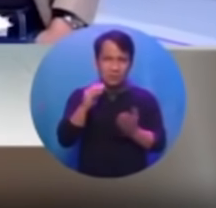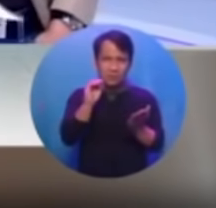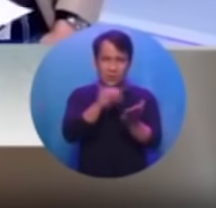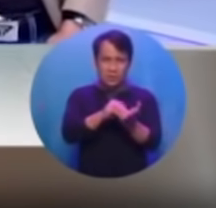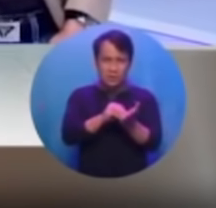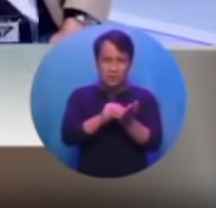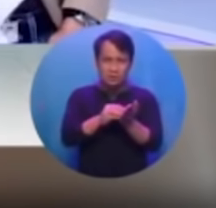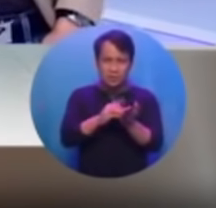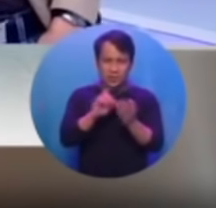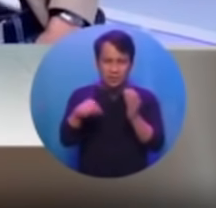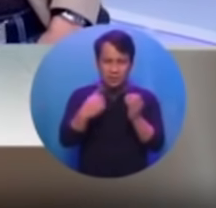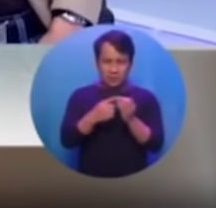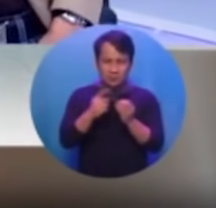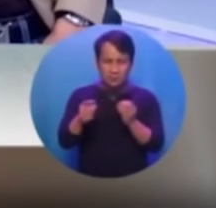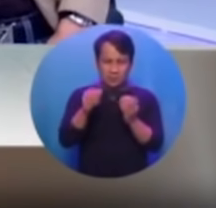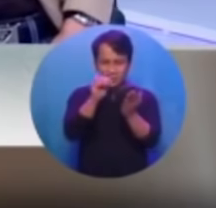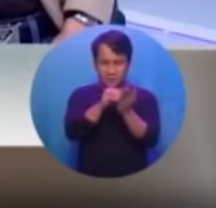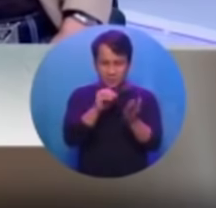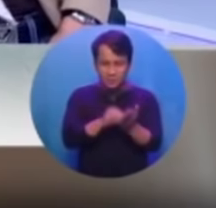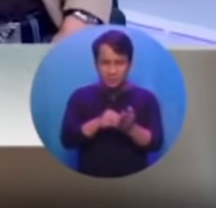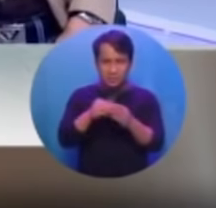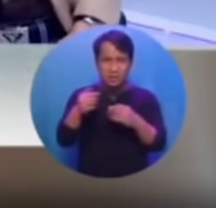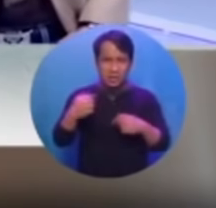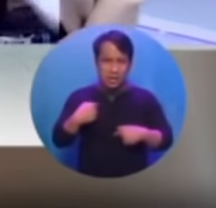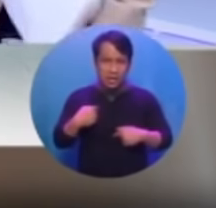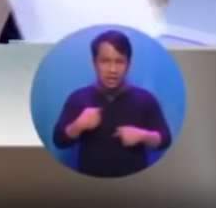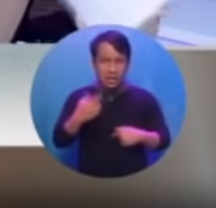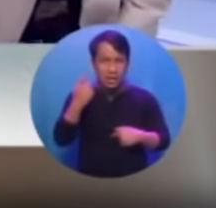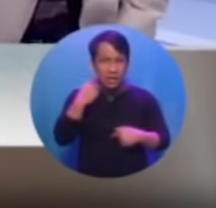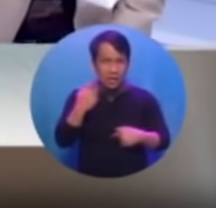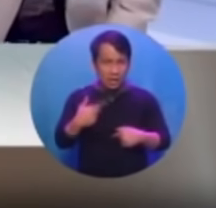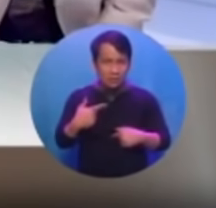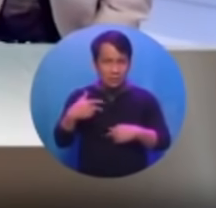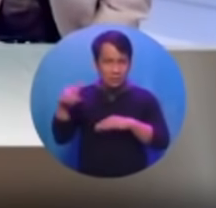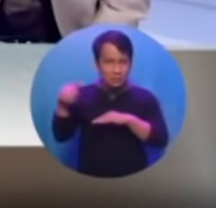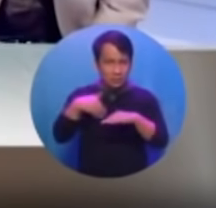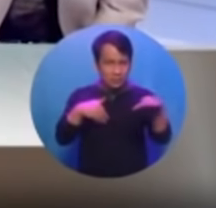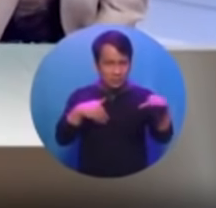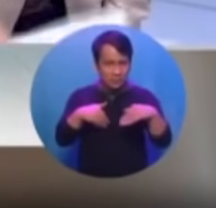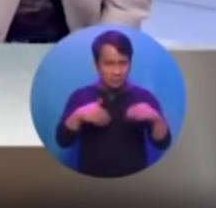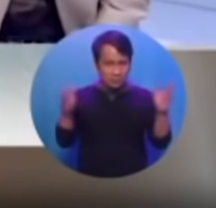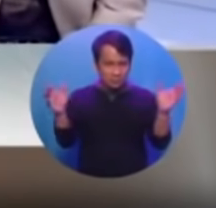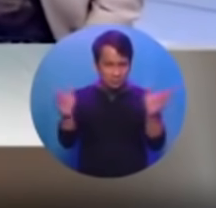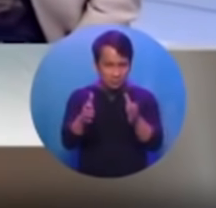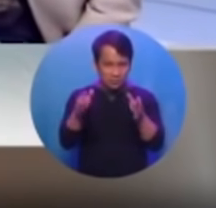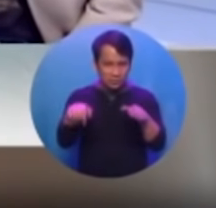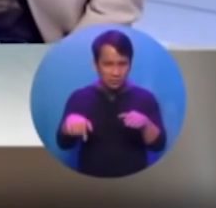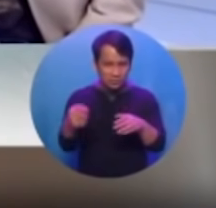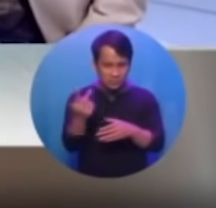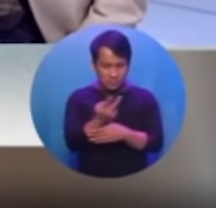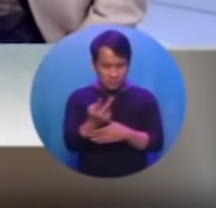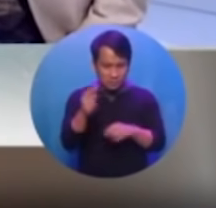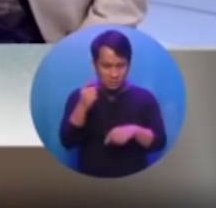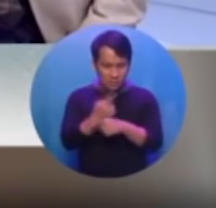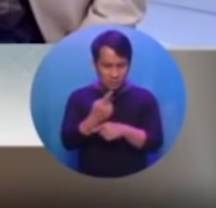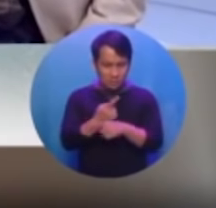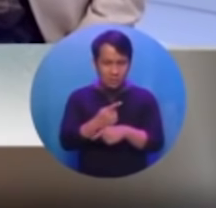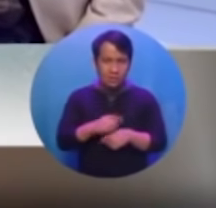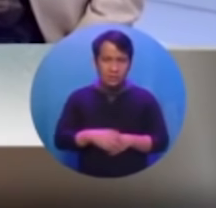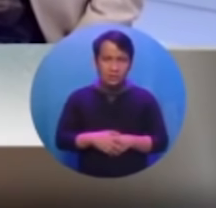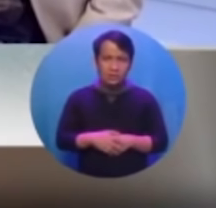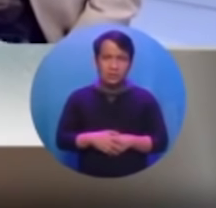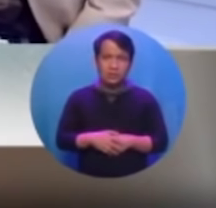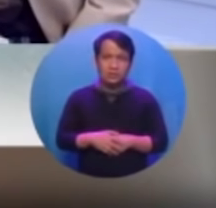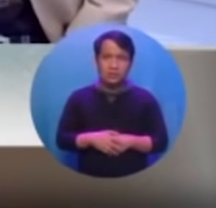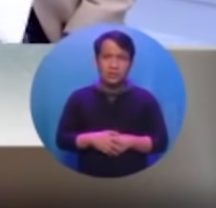blatter sa barangay? Ano pong nangyari doon sa mga patawag? I would presume na meron lang kayong mga patawag sa kanila para pag-ayusin po itong both parties, tama?